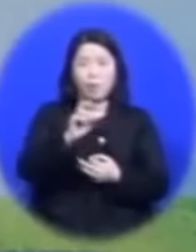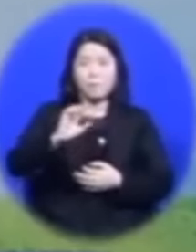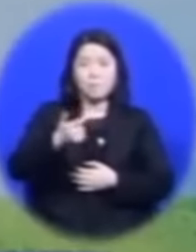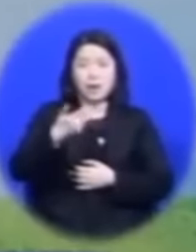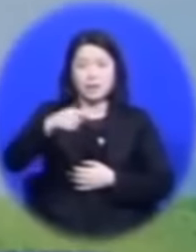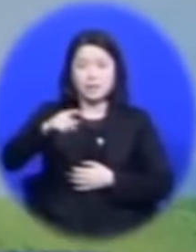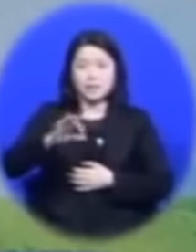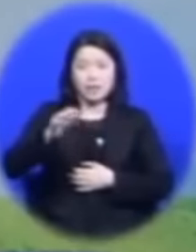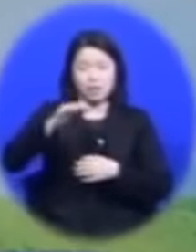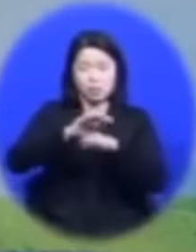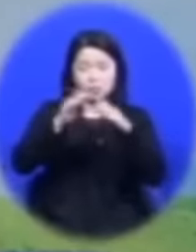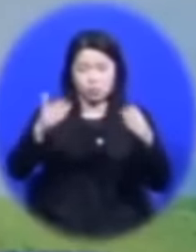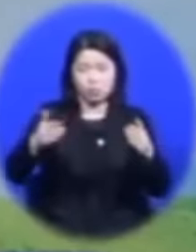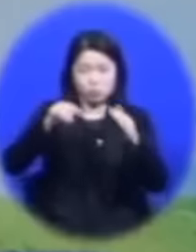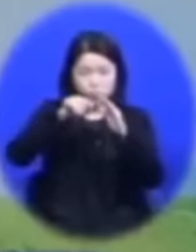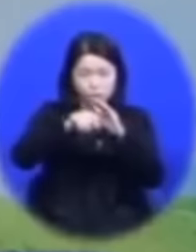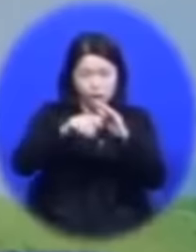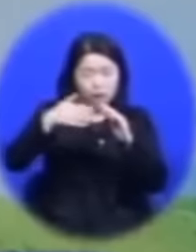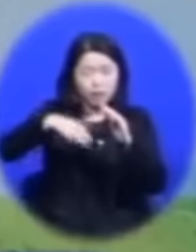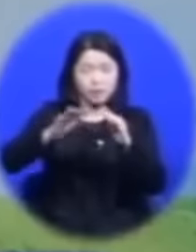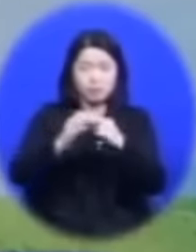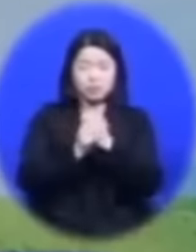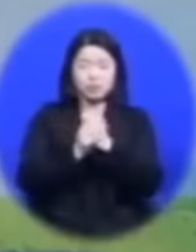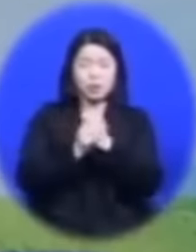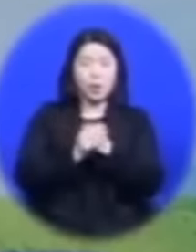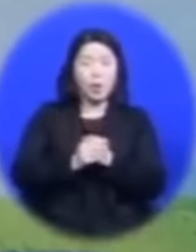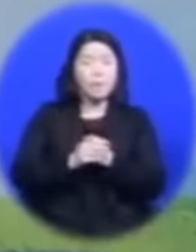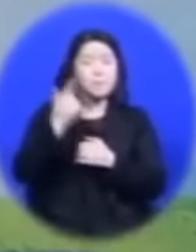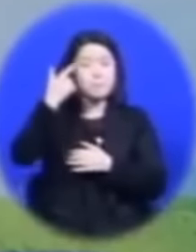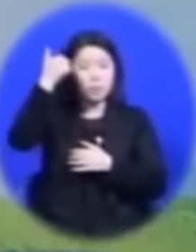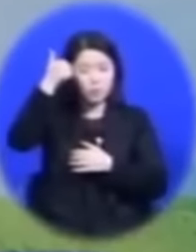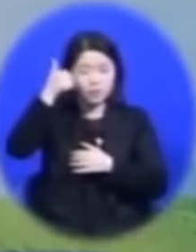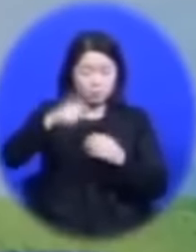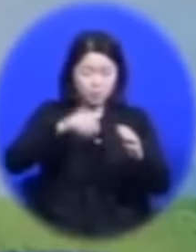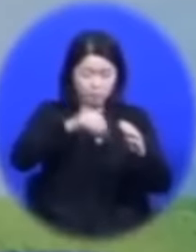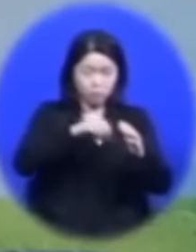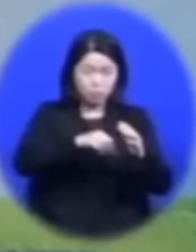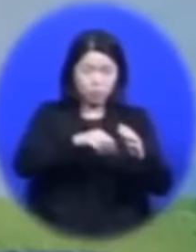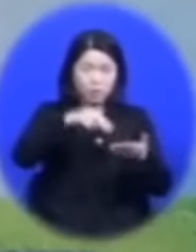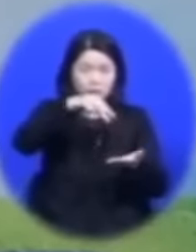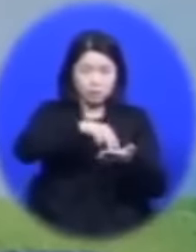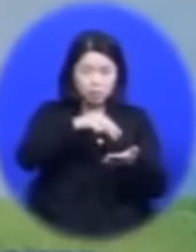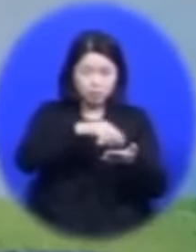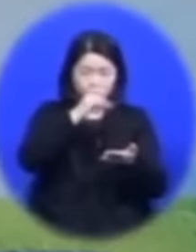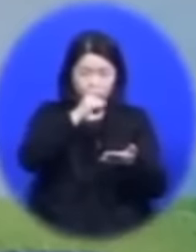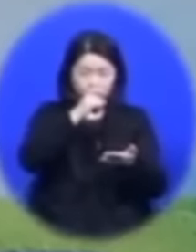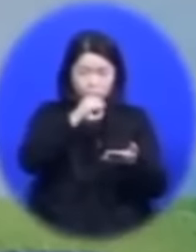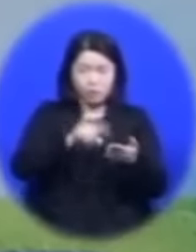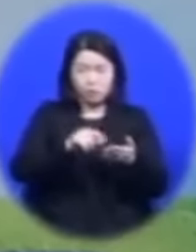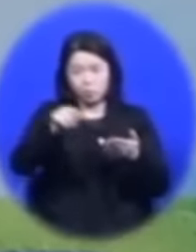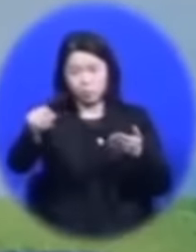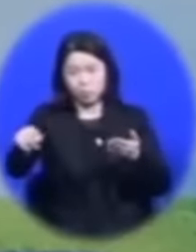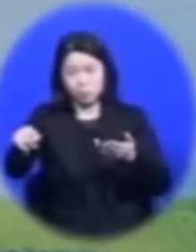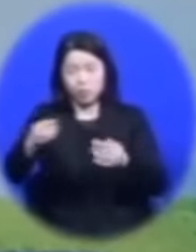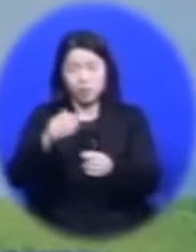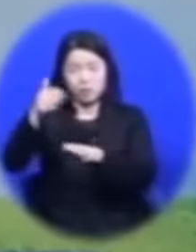만장굴에 가서는 목사님 저쪽 굴 입구에서부터 이쪽 입구에 장로님들이